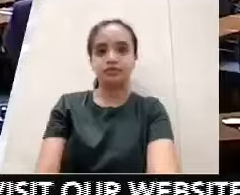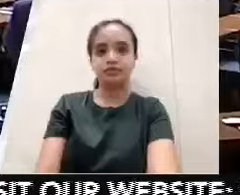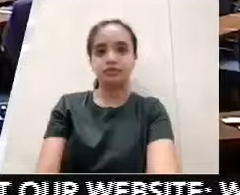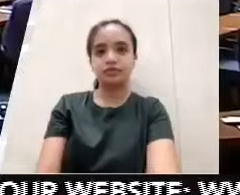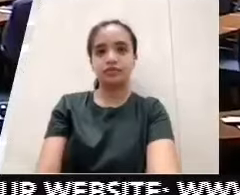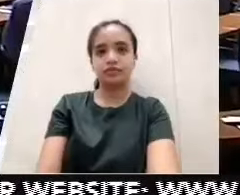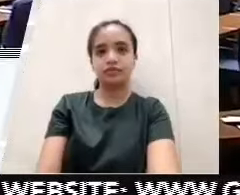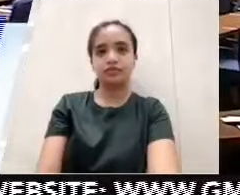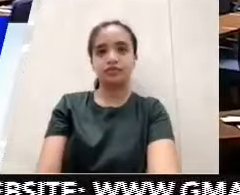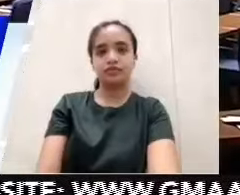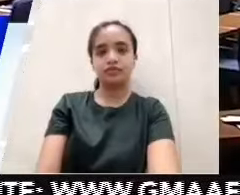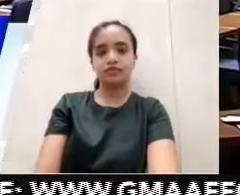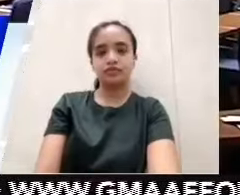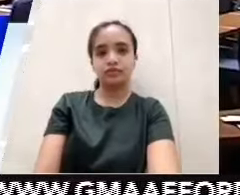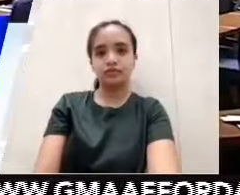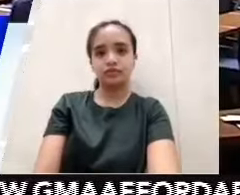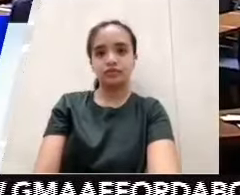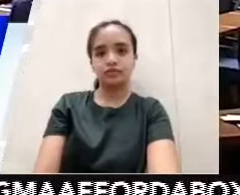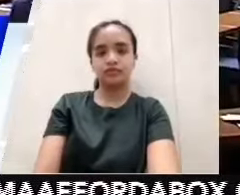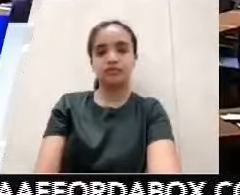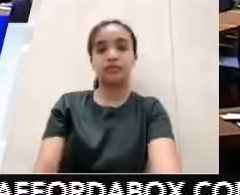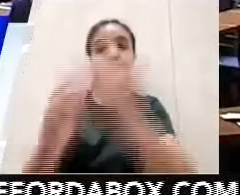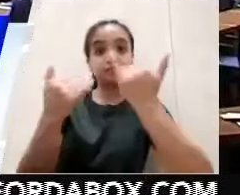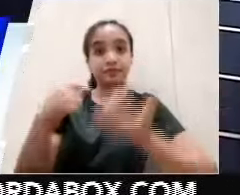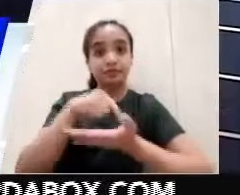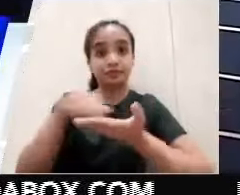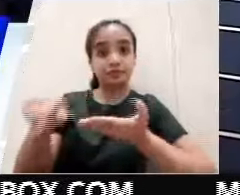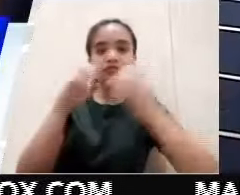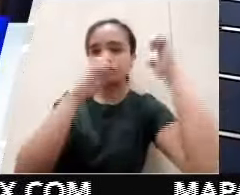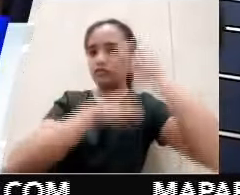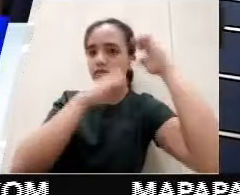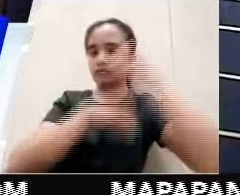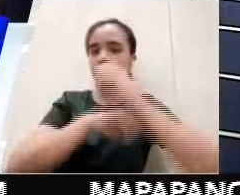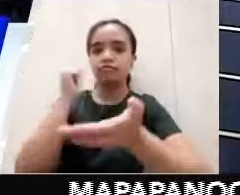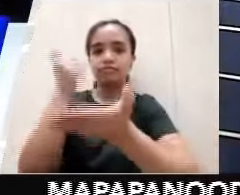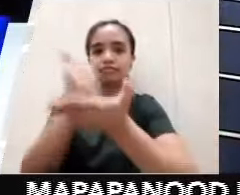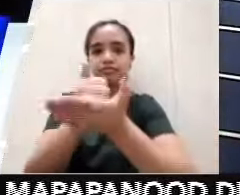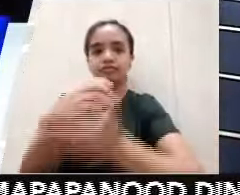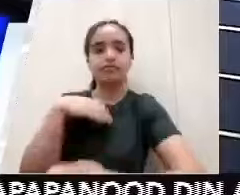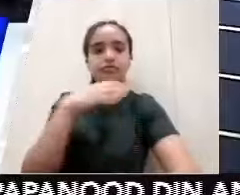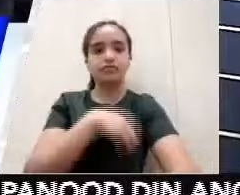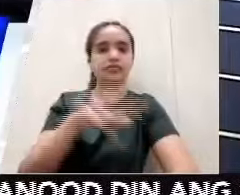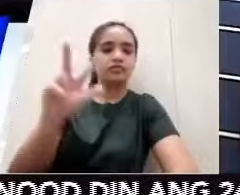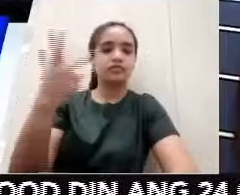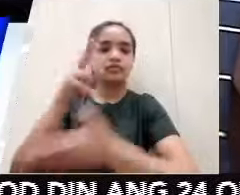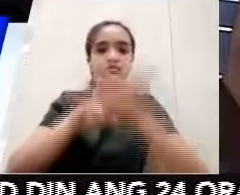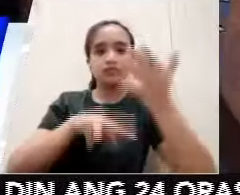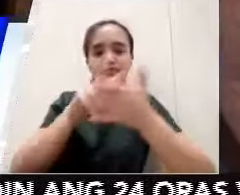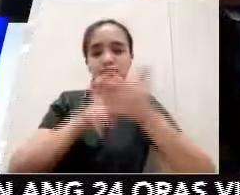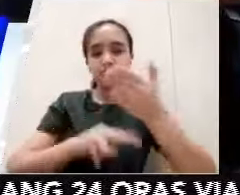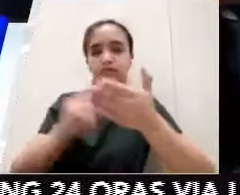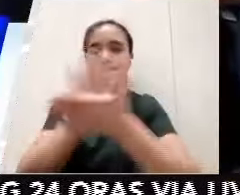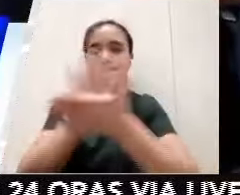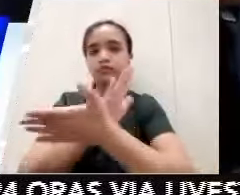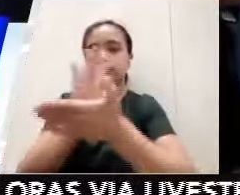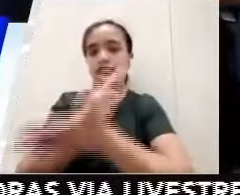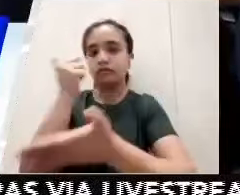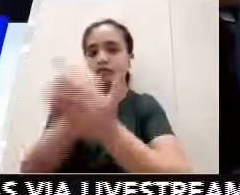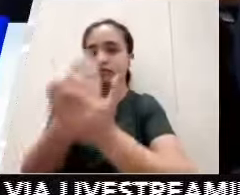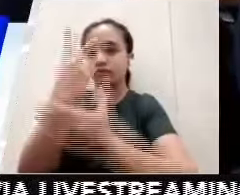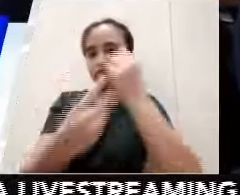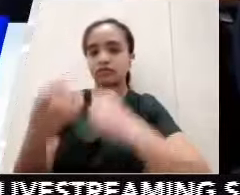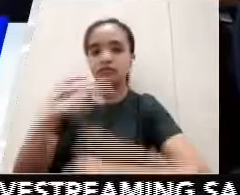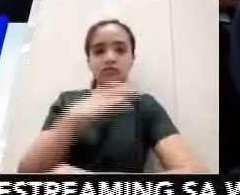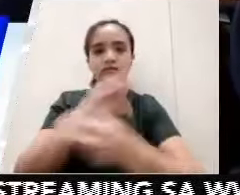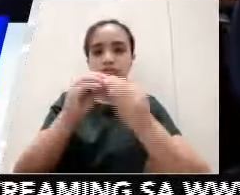Gonzalez ngayong linggo na inaasahang aaprubahan ng camera sa ikatlong pagbasa ang resolution of both houses number 7 o rbh